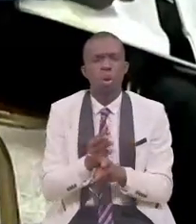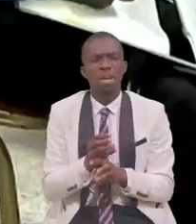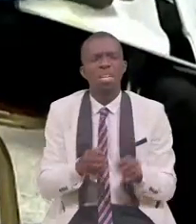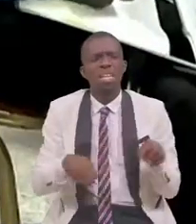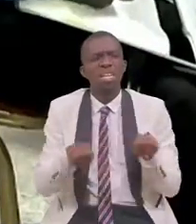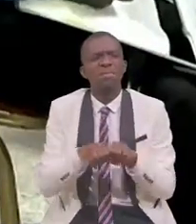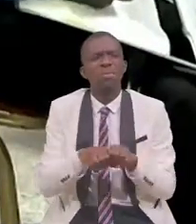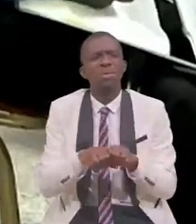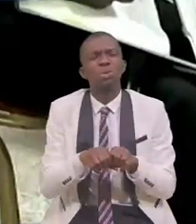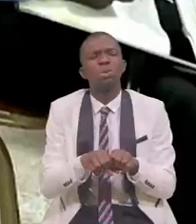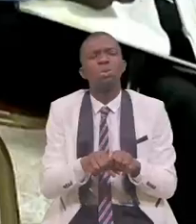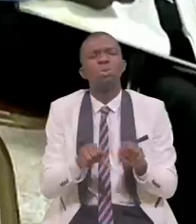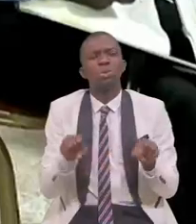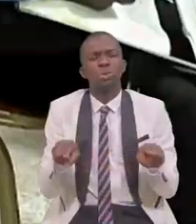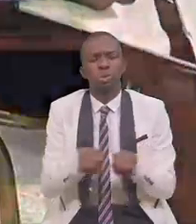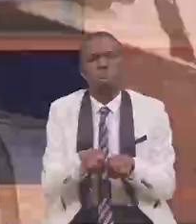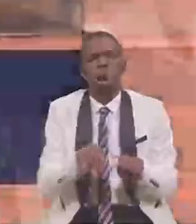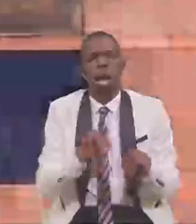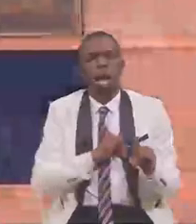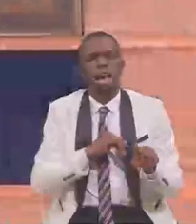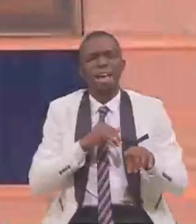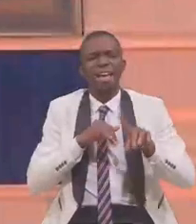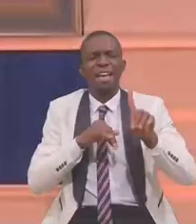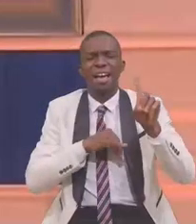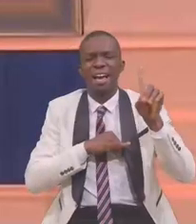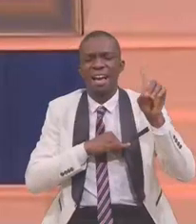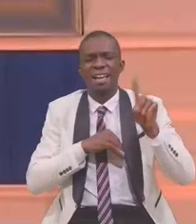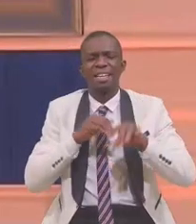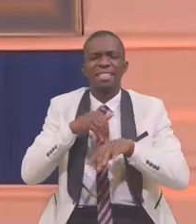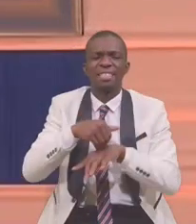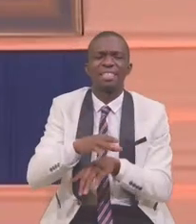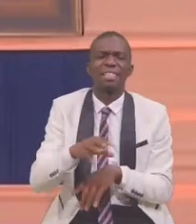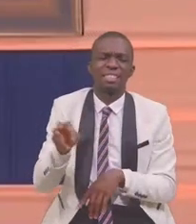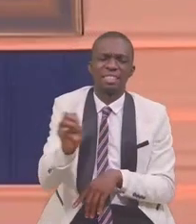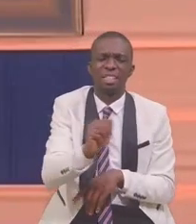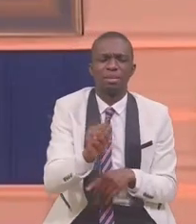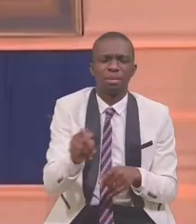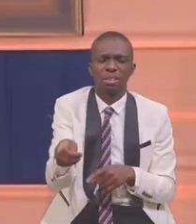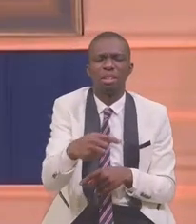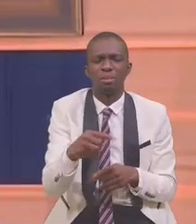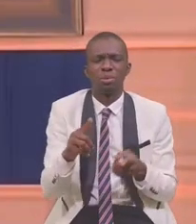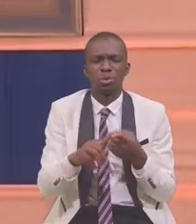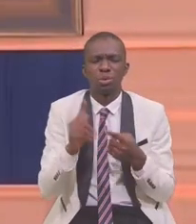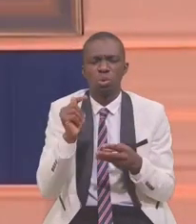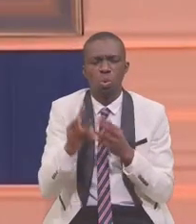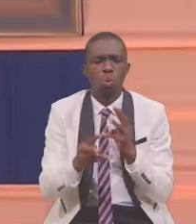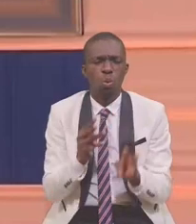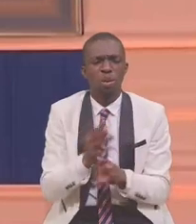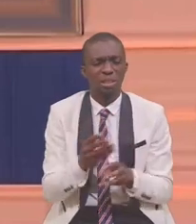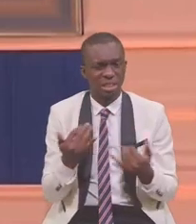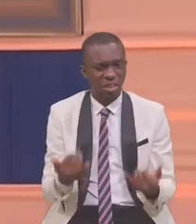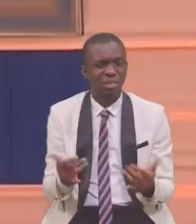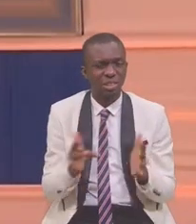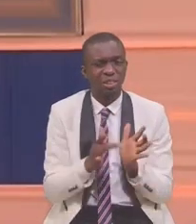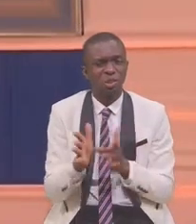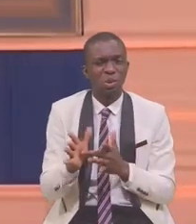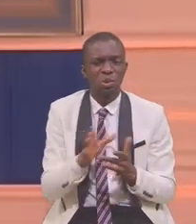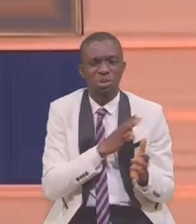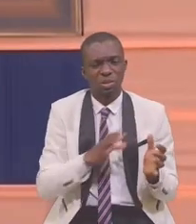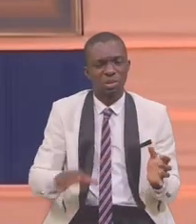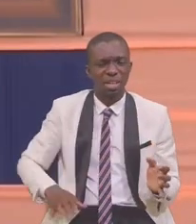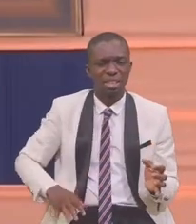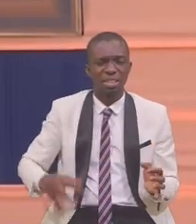dans le monde. Regardez ce que Jésus dit. Que maintenant, il vous transfère le ministère, il vous transfère le